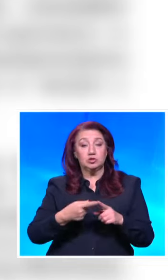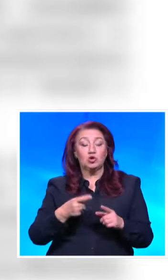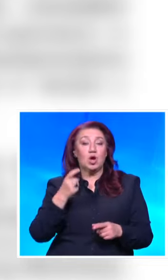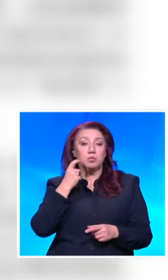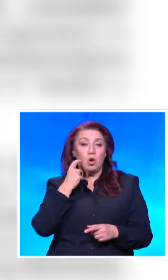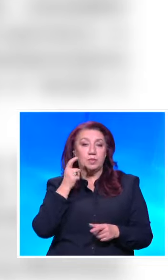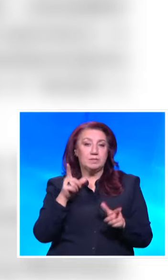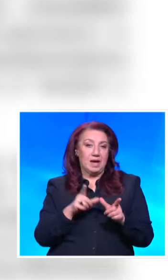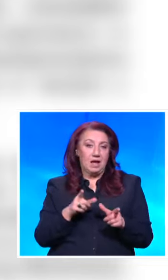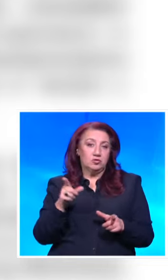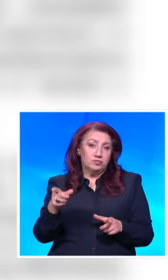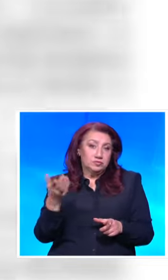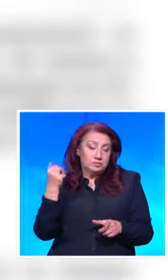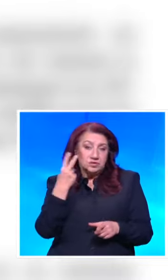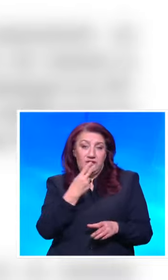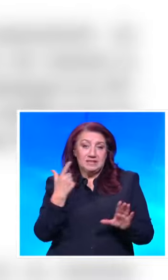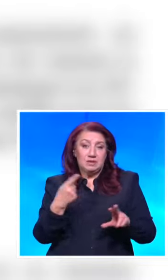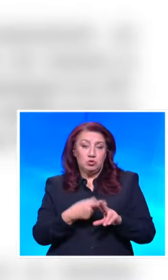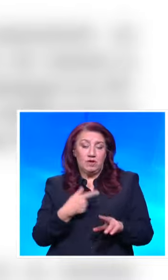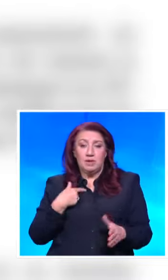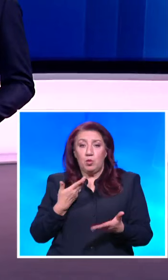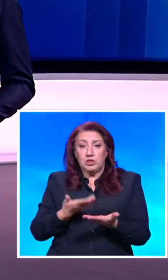27 ноември.